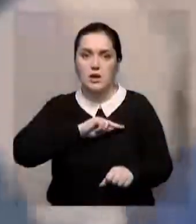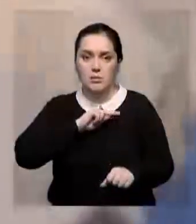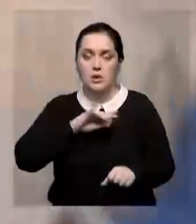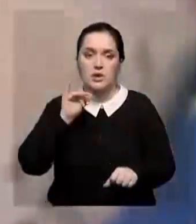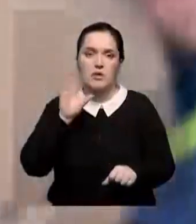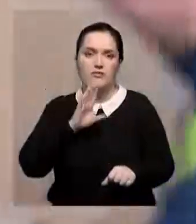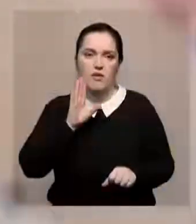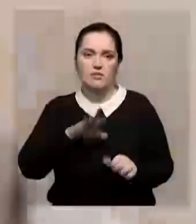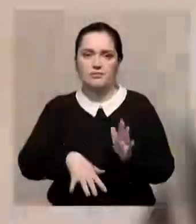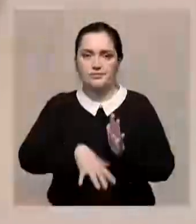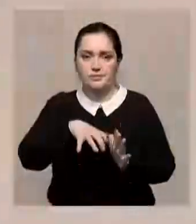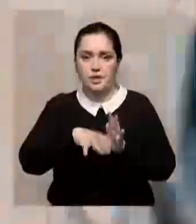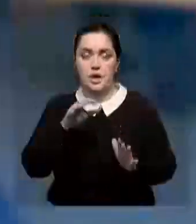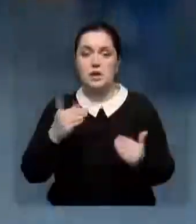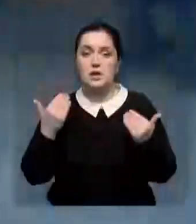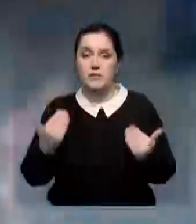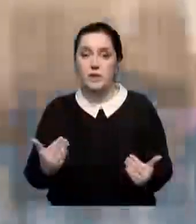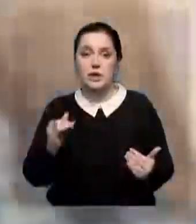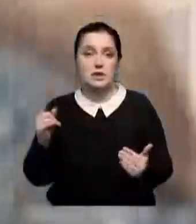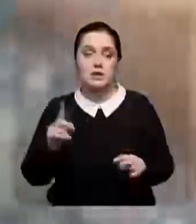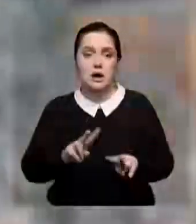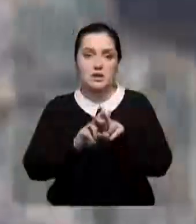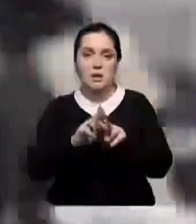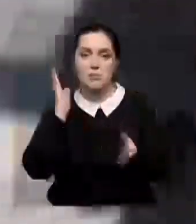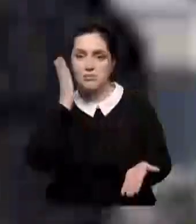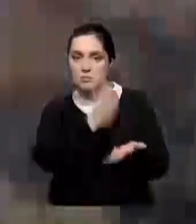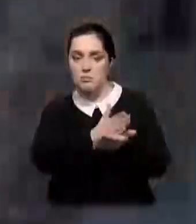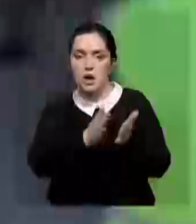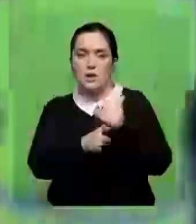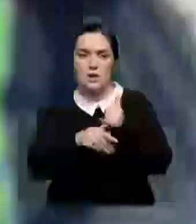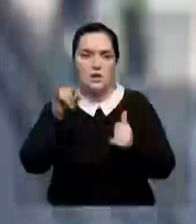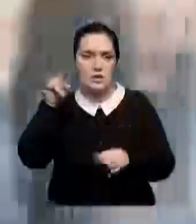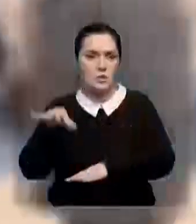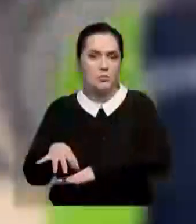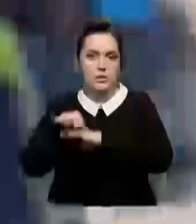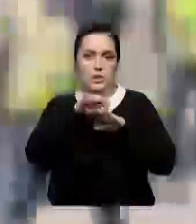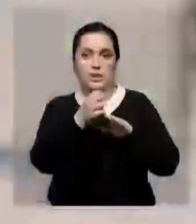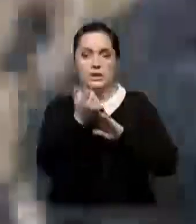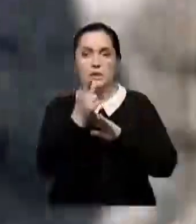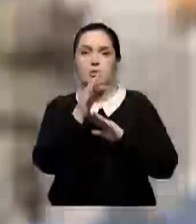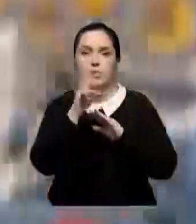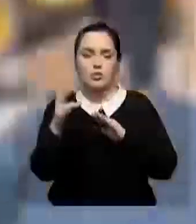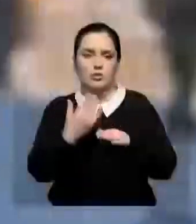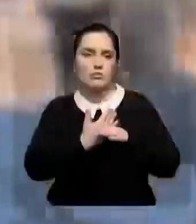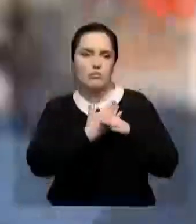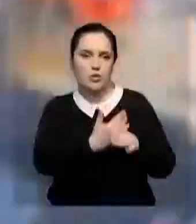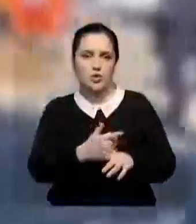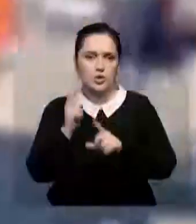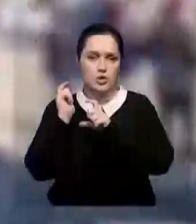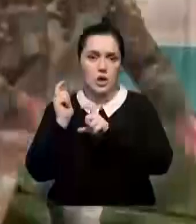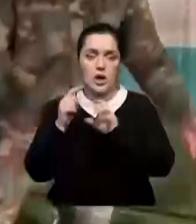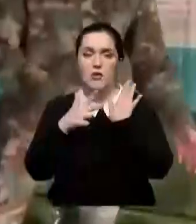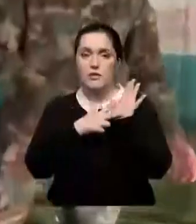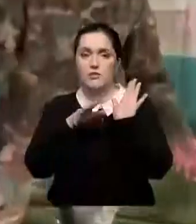и осуществляют отвод воды. Только сегодня из Астаны в Атырау на самолете доставлено 13 тонн гуманитарного груза. Из